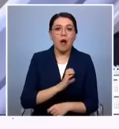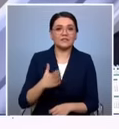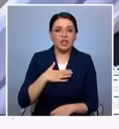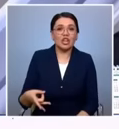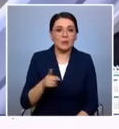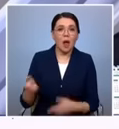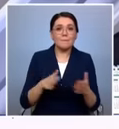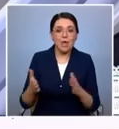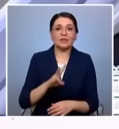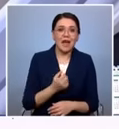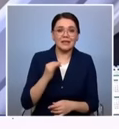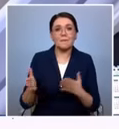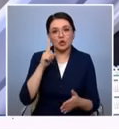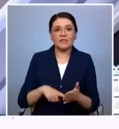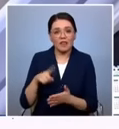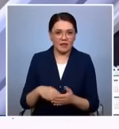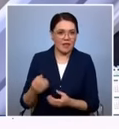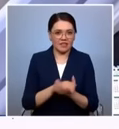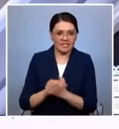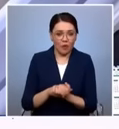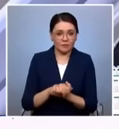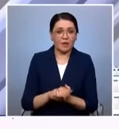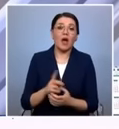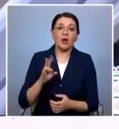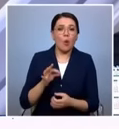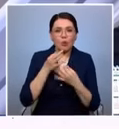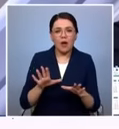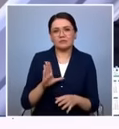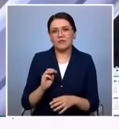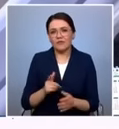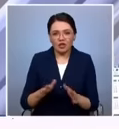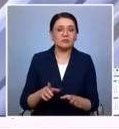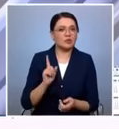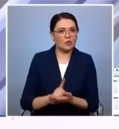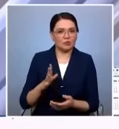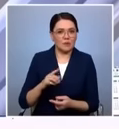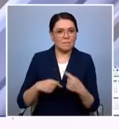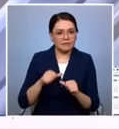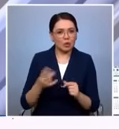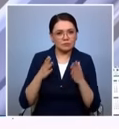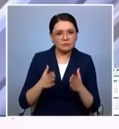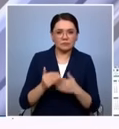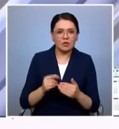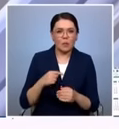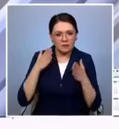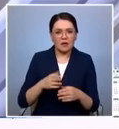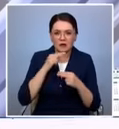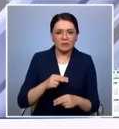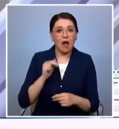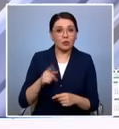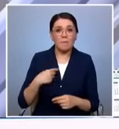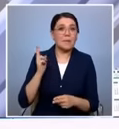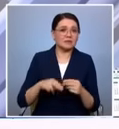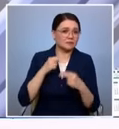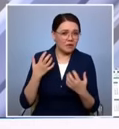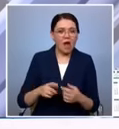этой прямой линии, напомню, 3 часа 45 минут, конечно же, происходили микрочудеса. Прочаковская и Зарафутдинов